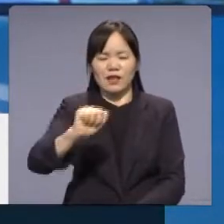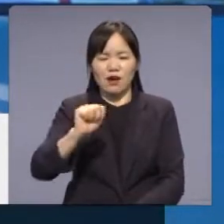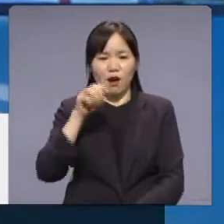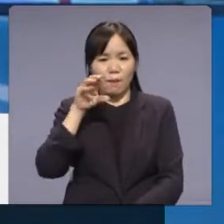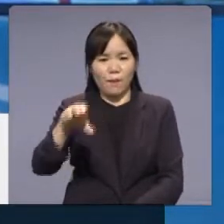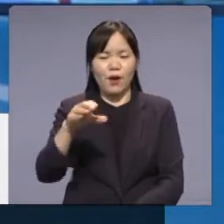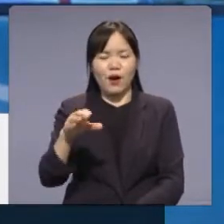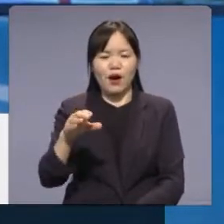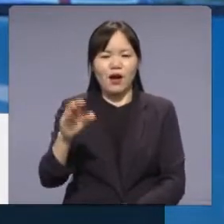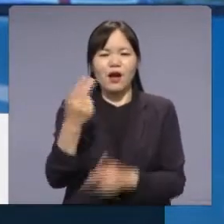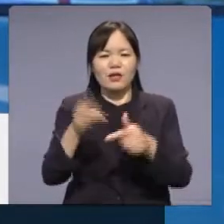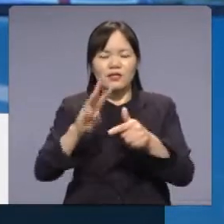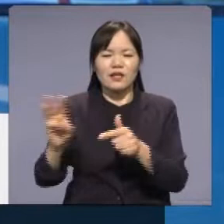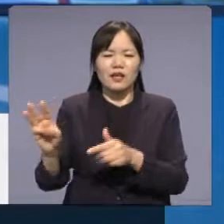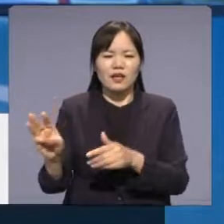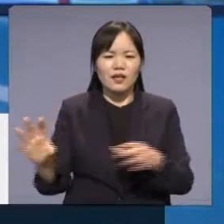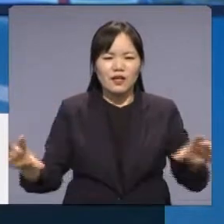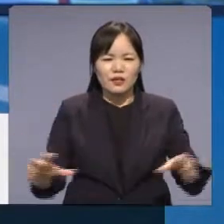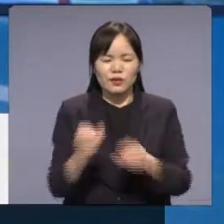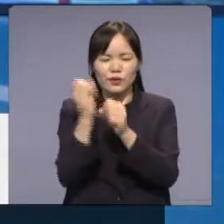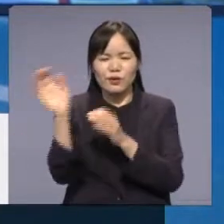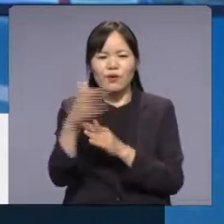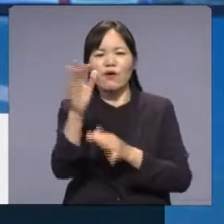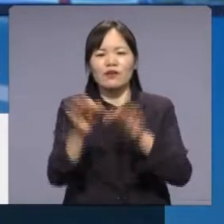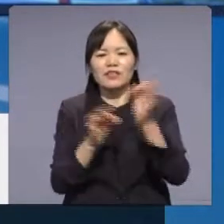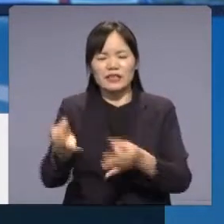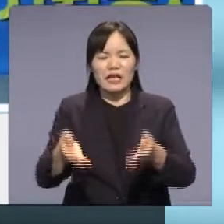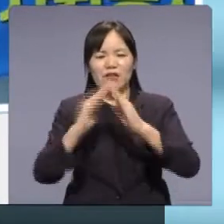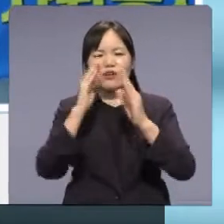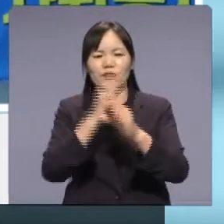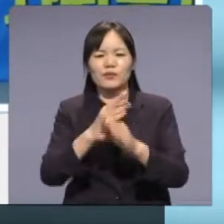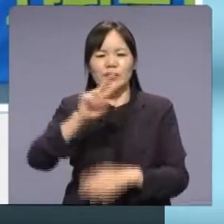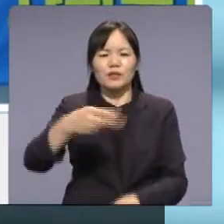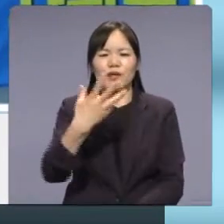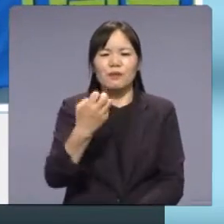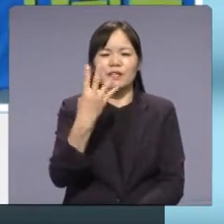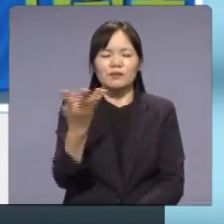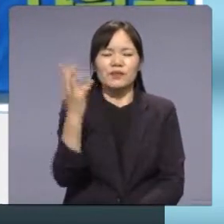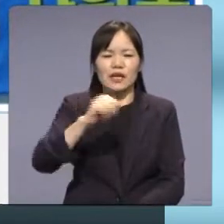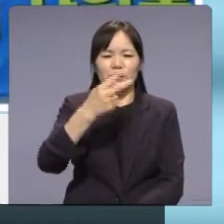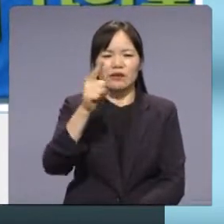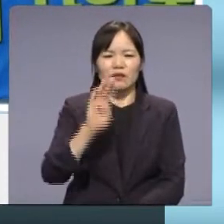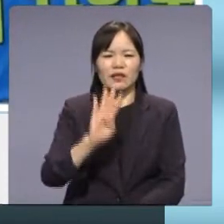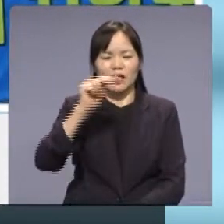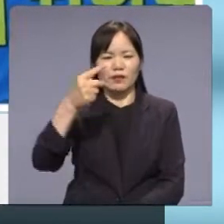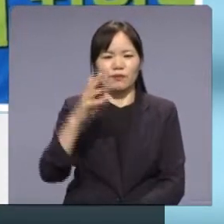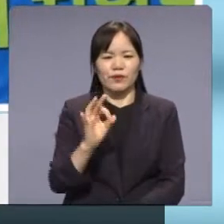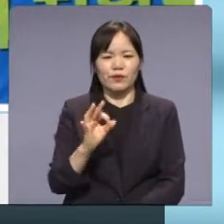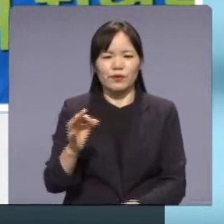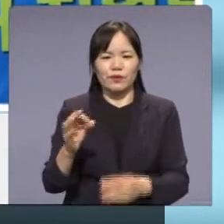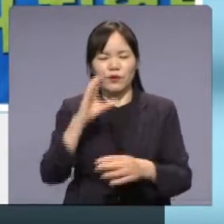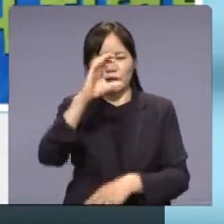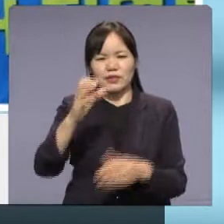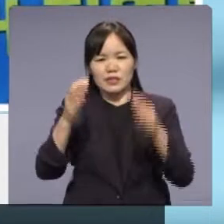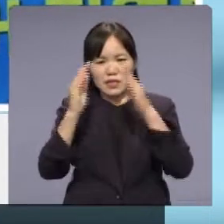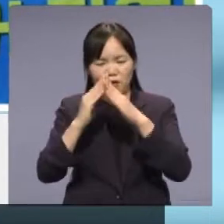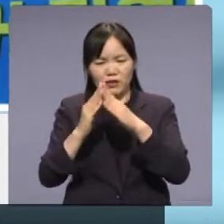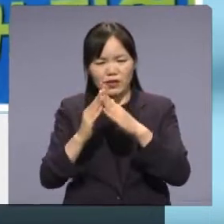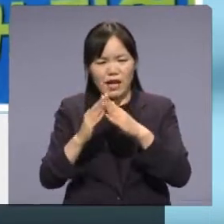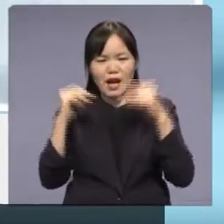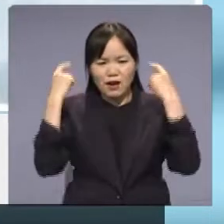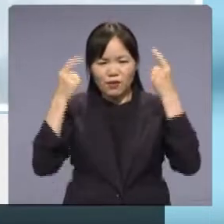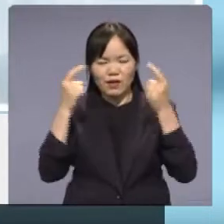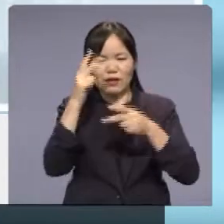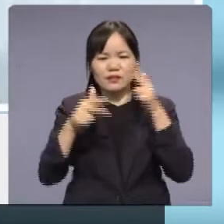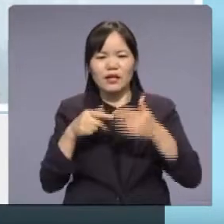인천 종합어시장 주차장이 지금 건립 중에 있고, 그리고 284억이 들여서 답동성당 관광 자원화 사업이 지금 진행 중에 있고, 또 100억을